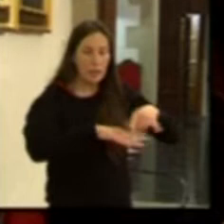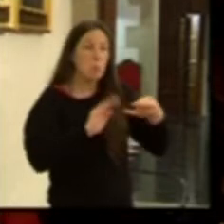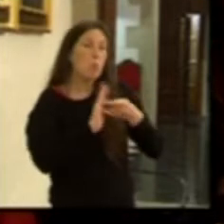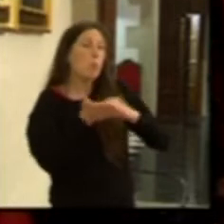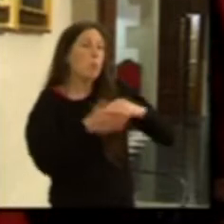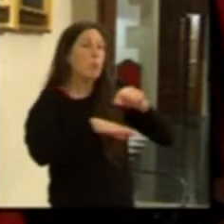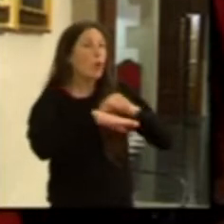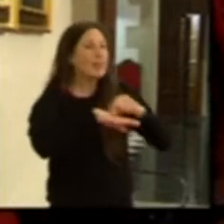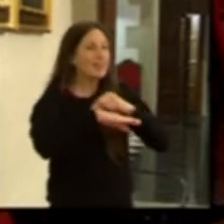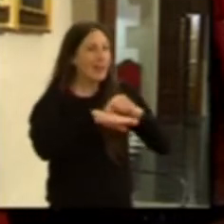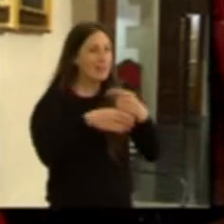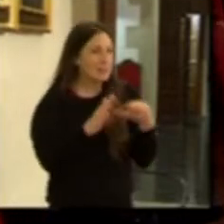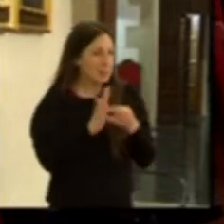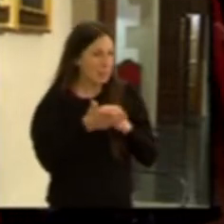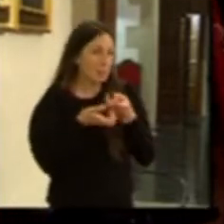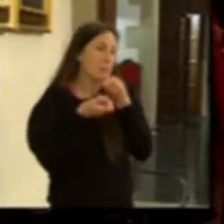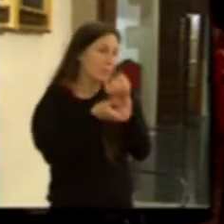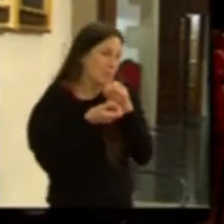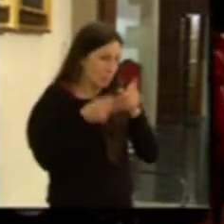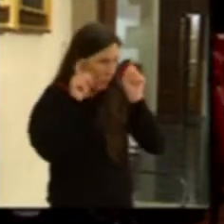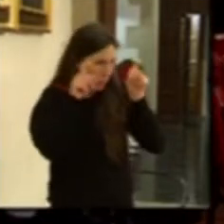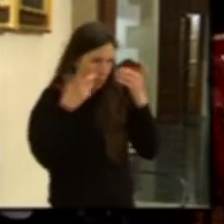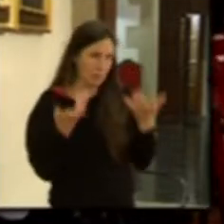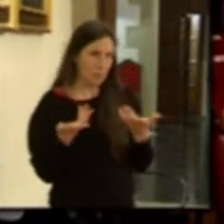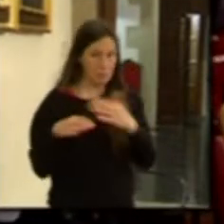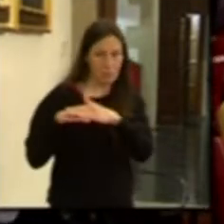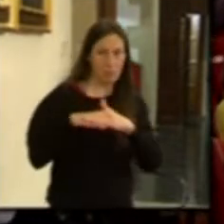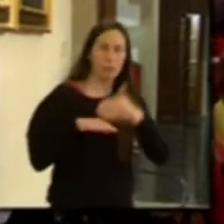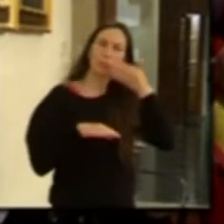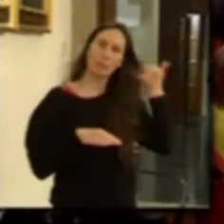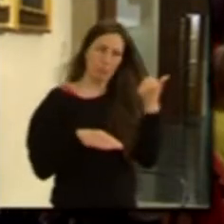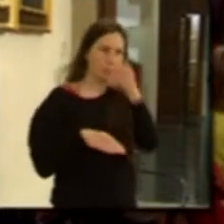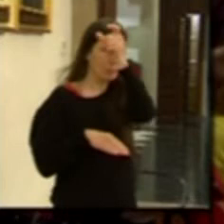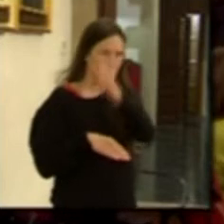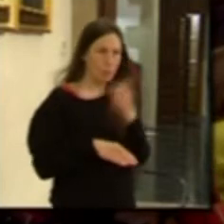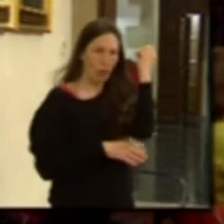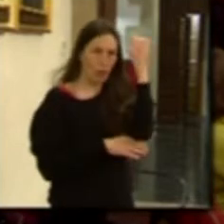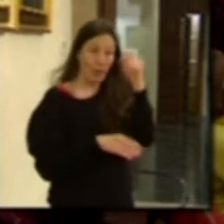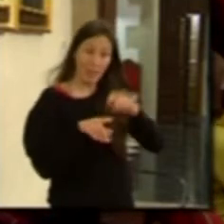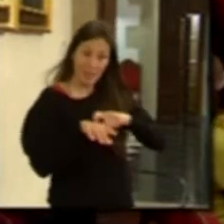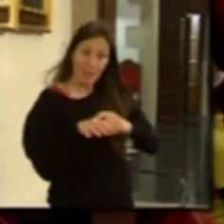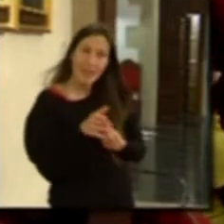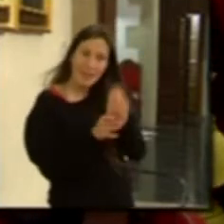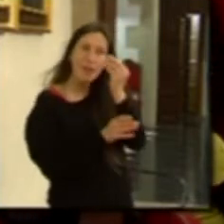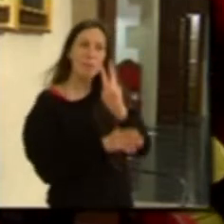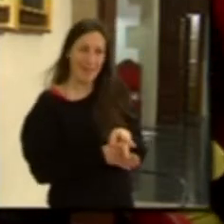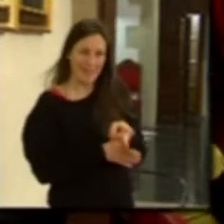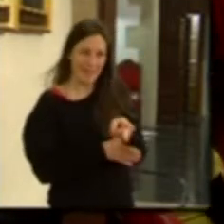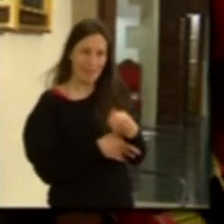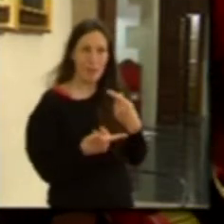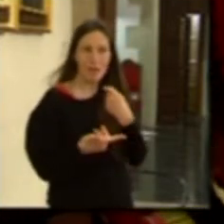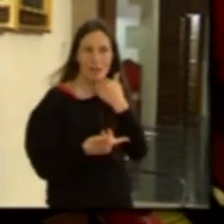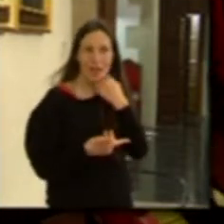locals. És un orgull, per això, comptar amb l'Elisabet Viladecans Marçal, una vigatana, un exemple de talent i